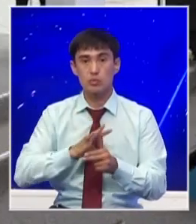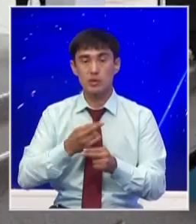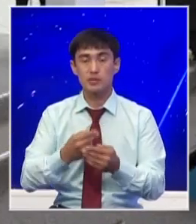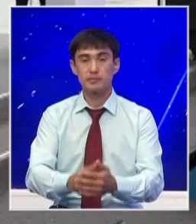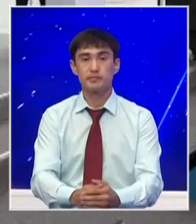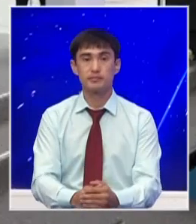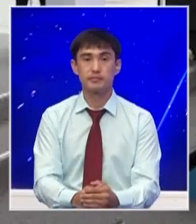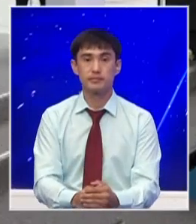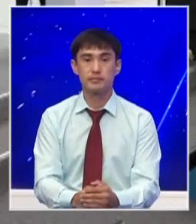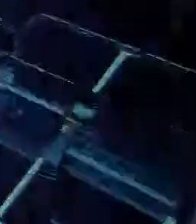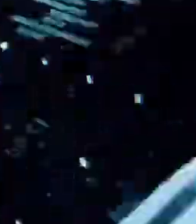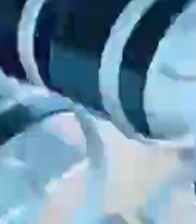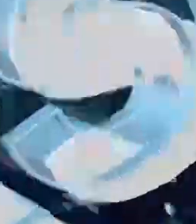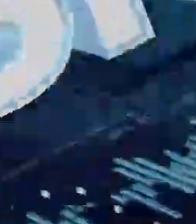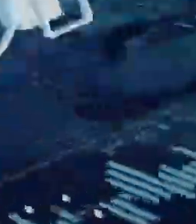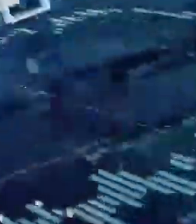өнімге тиесілі.